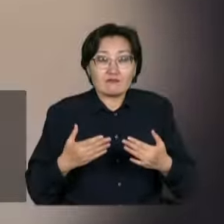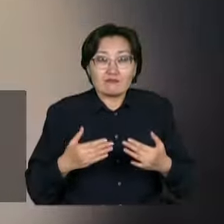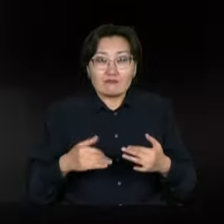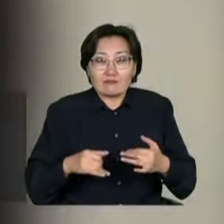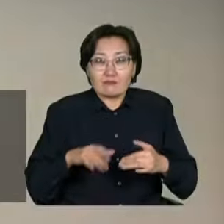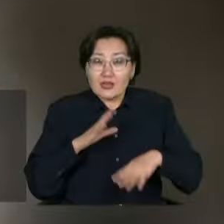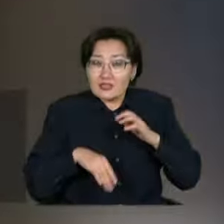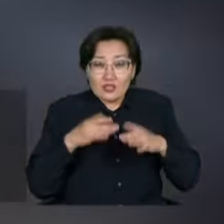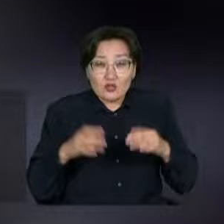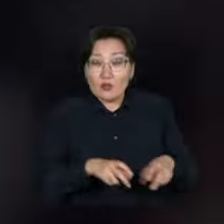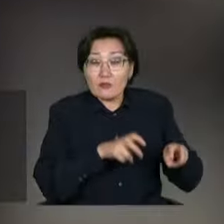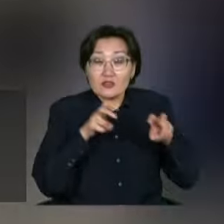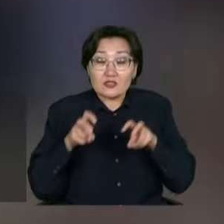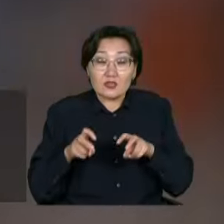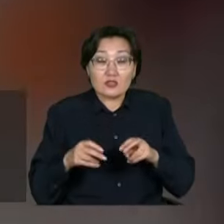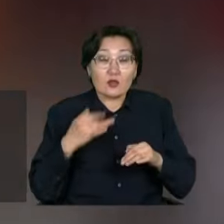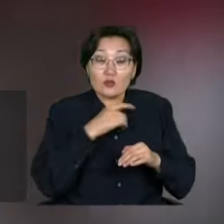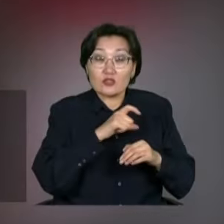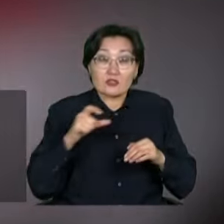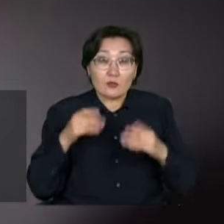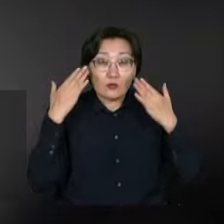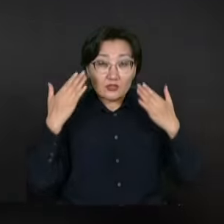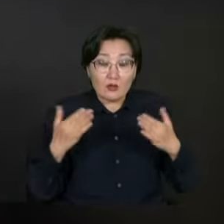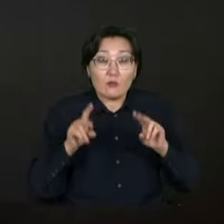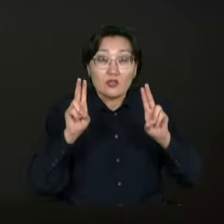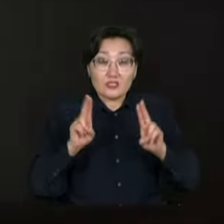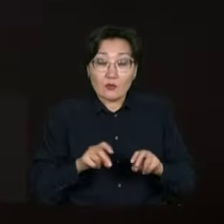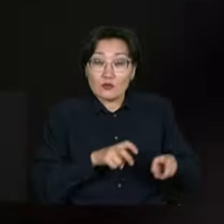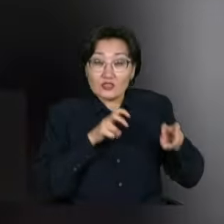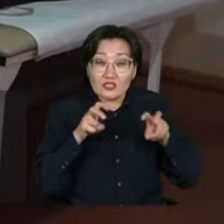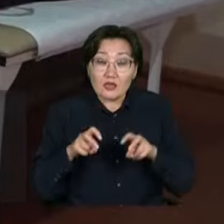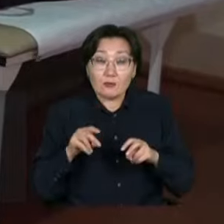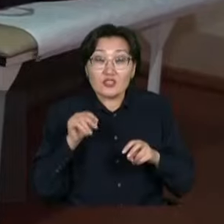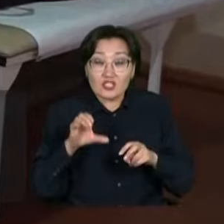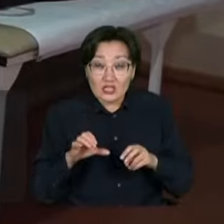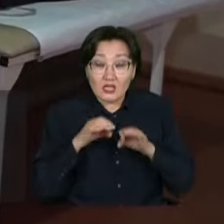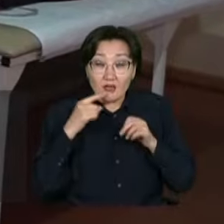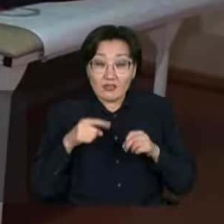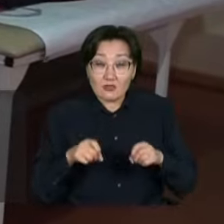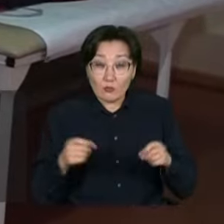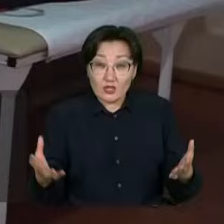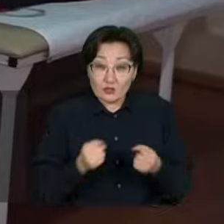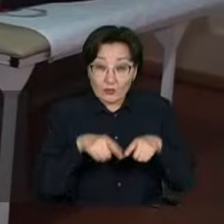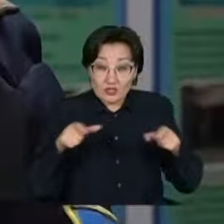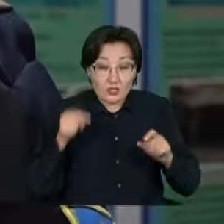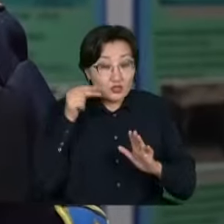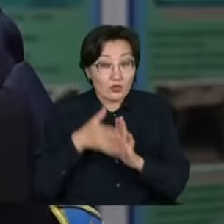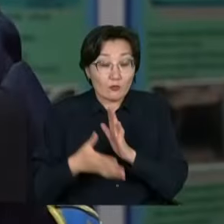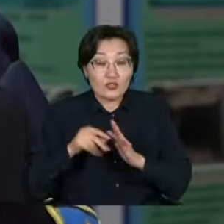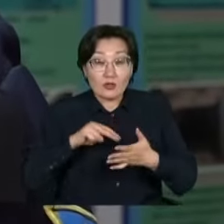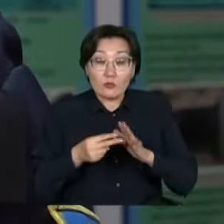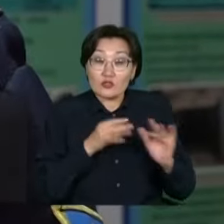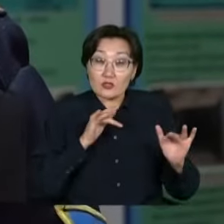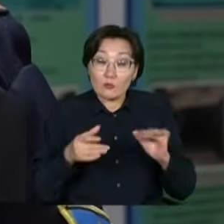большинства алматинцев. К примеру, жильцы многоэтажек не знали правил эвакуации при ЧС, говорят спасатели. Поэтому изучать алгоритмы